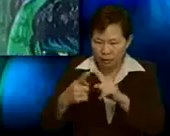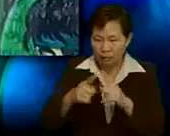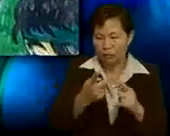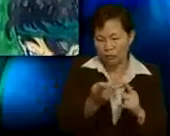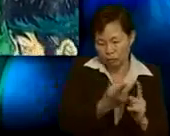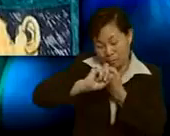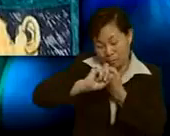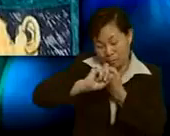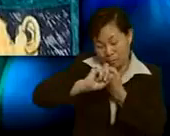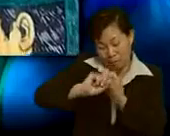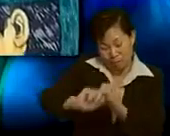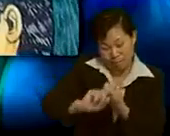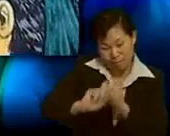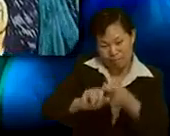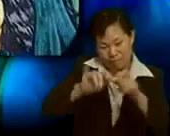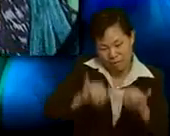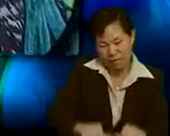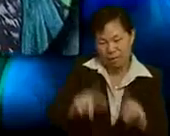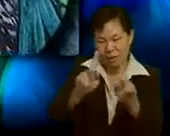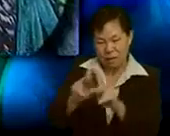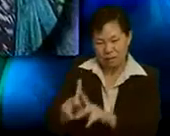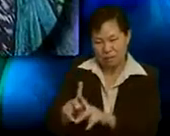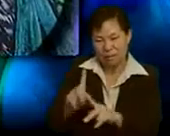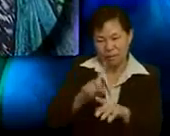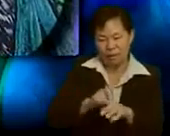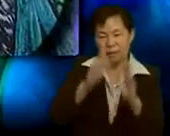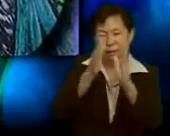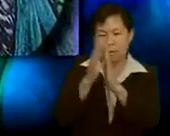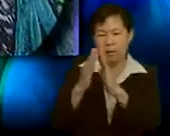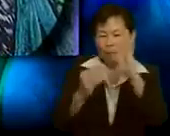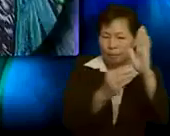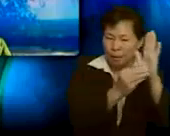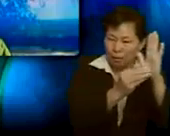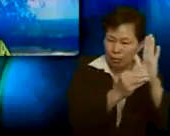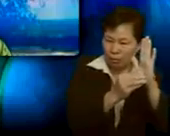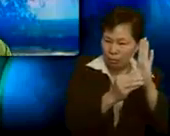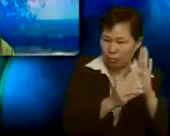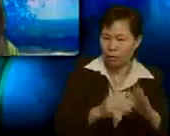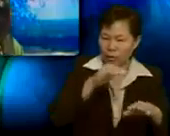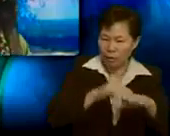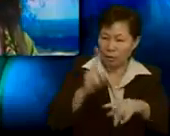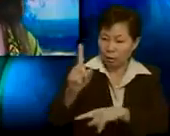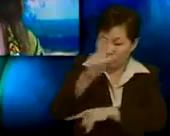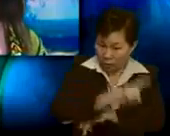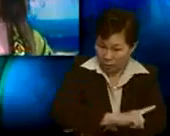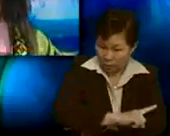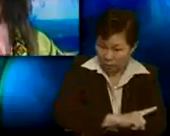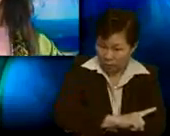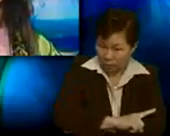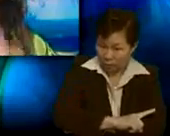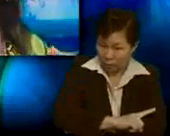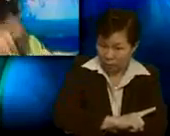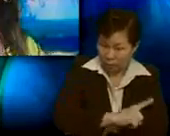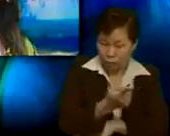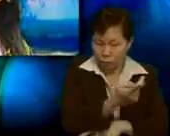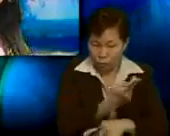baik. Mereka berdua tinggal di kampung di pinggir bandar Bangkok. Pada suatu hari,